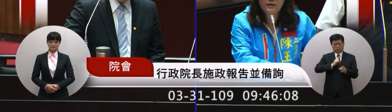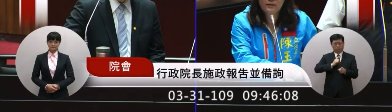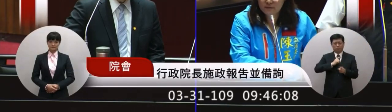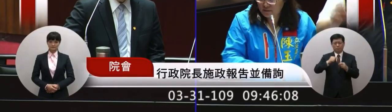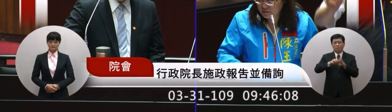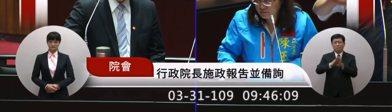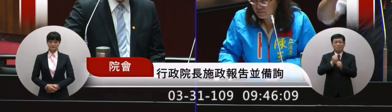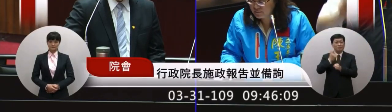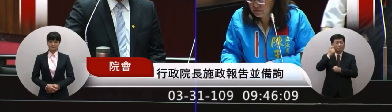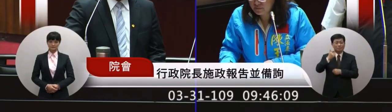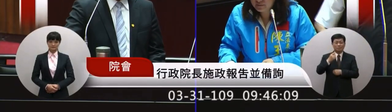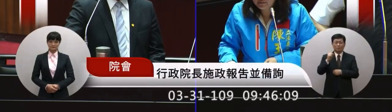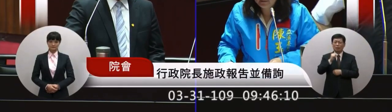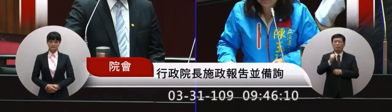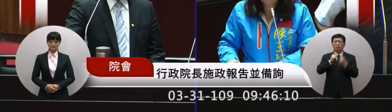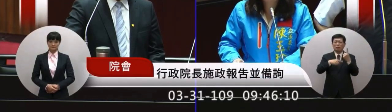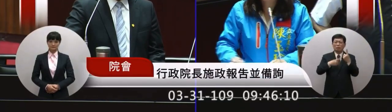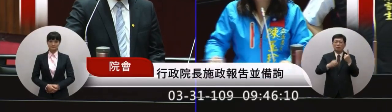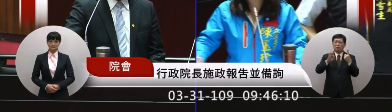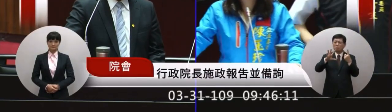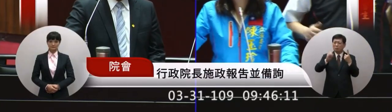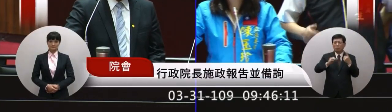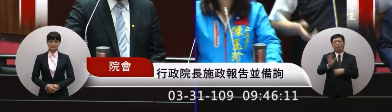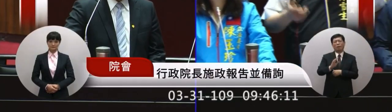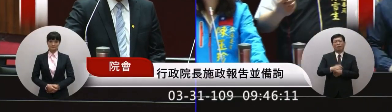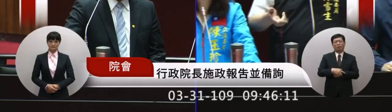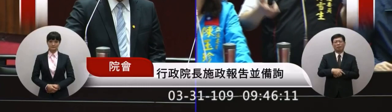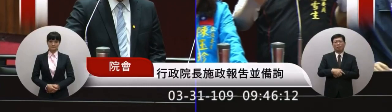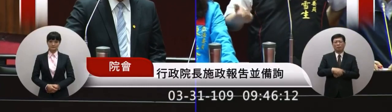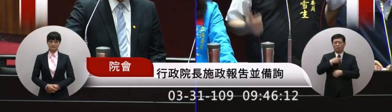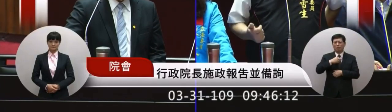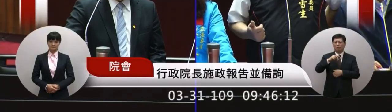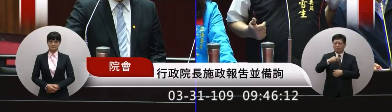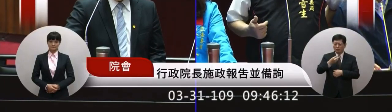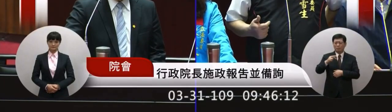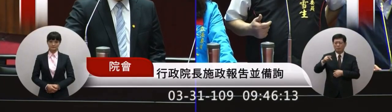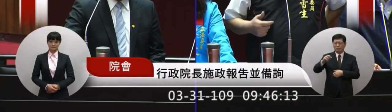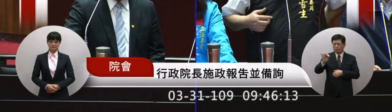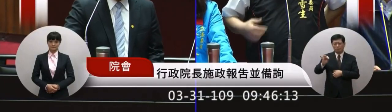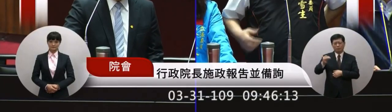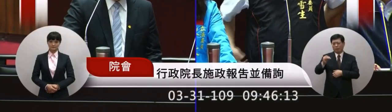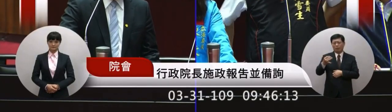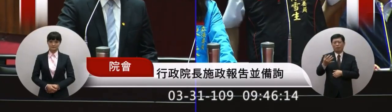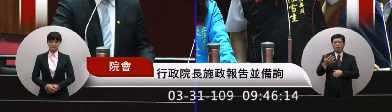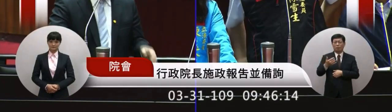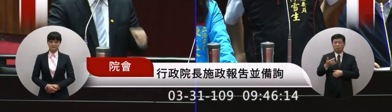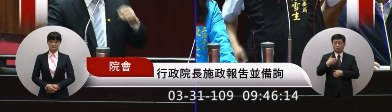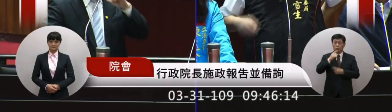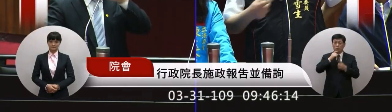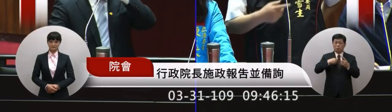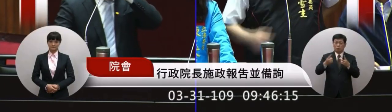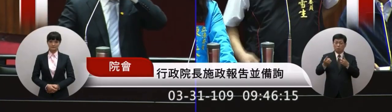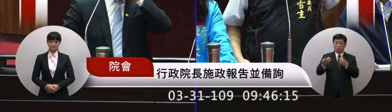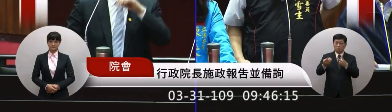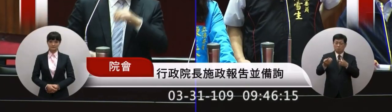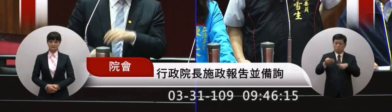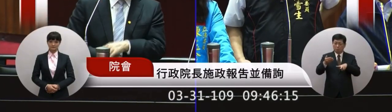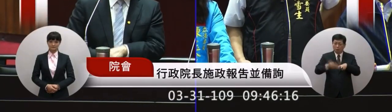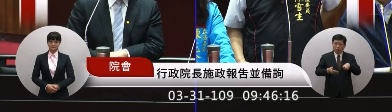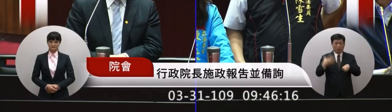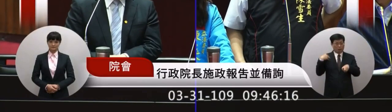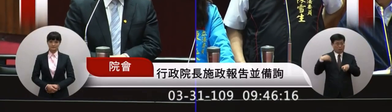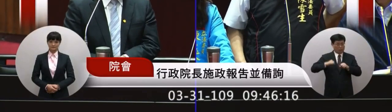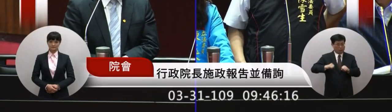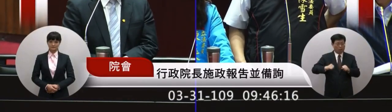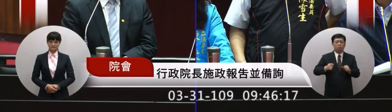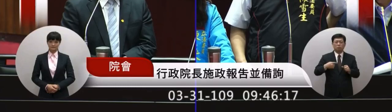义。 我们是讲说不要一个人要500万了，起码给他200、100哈、哦。有的腿断了到现在还活着。 院长，这个你